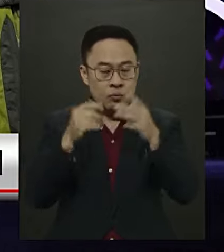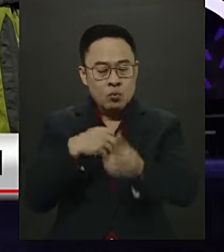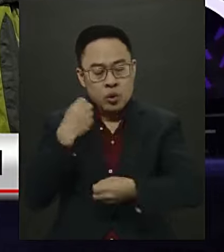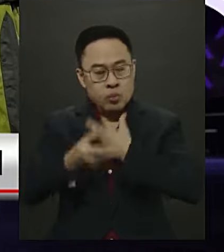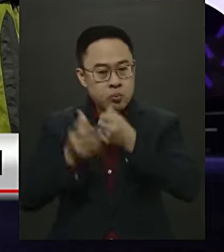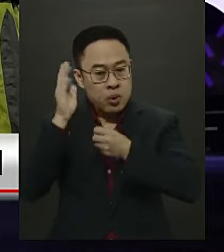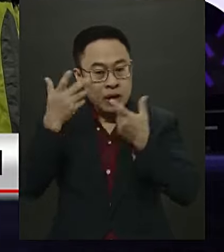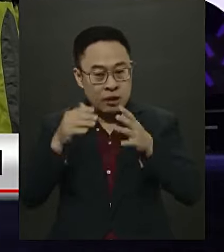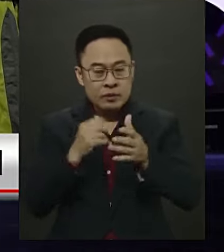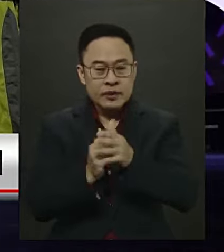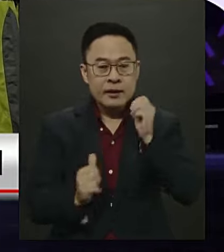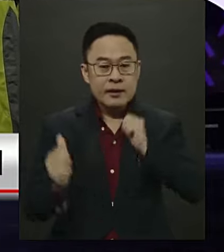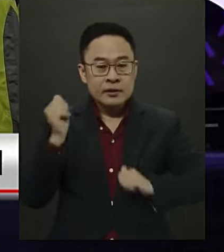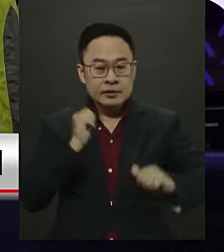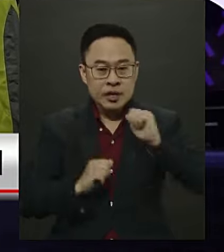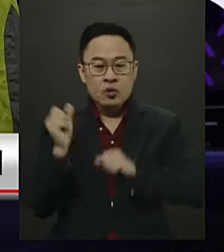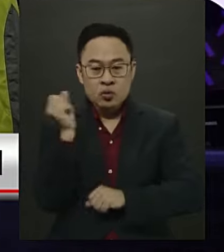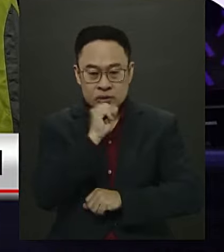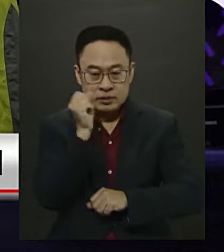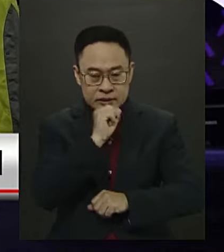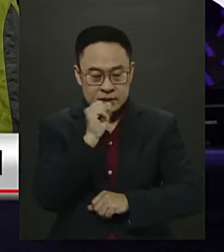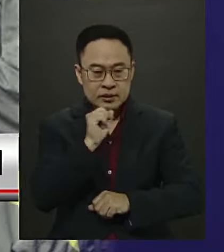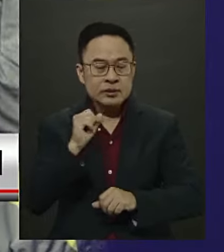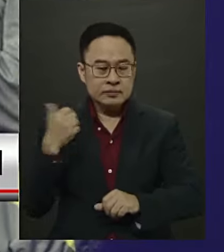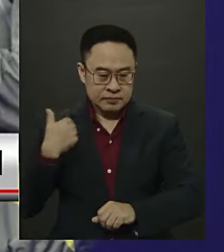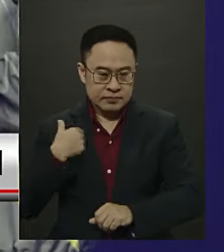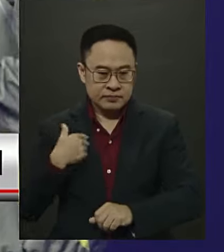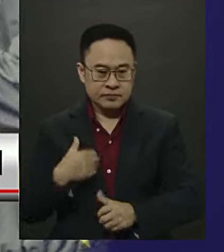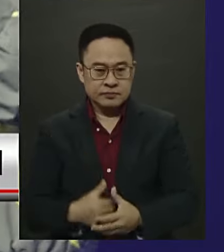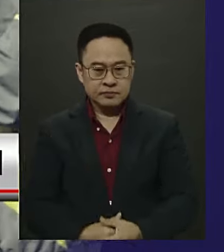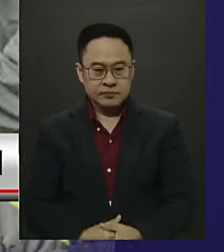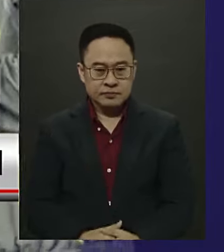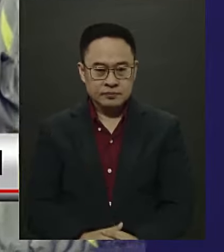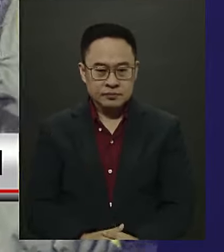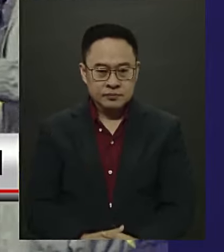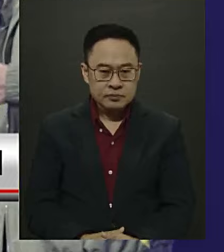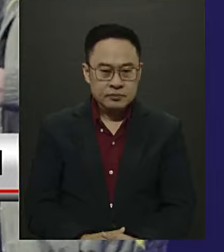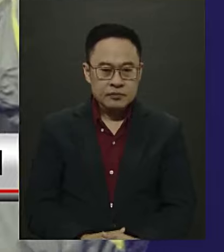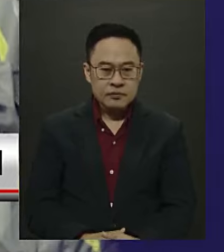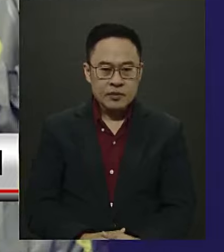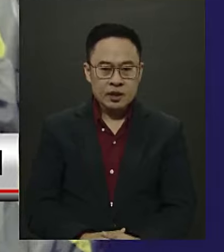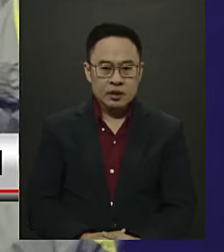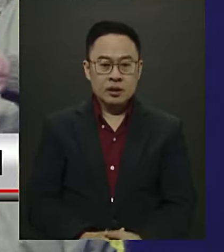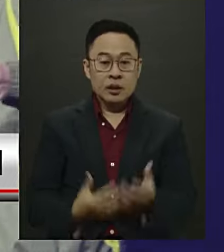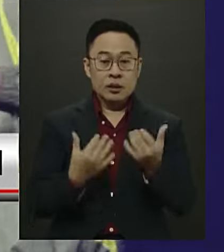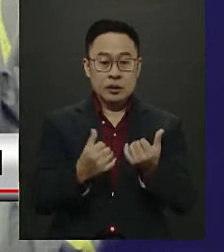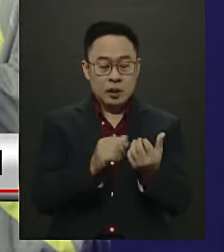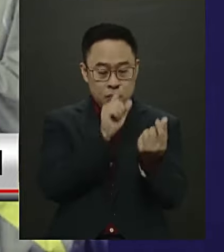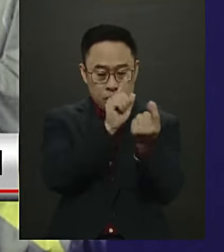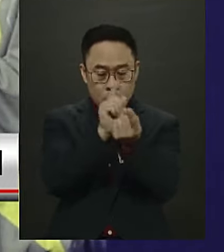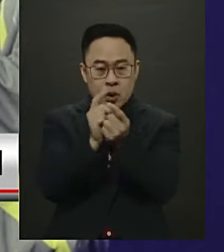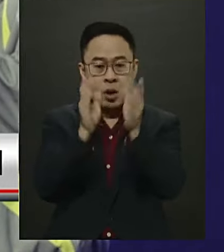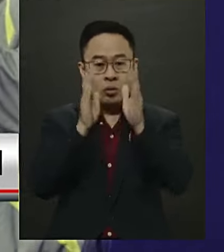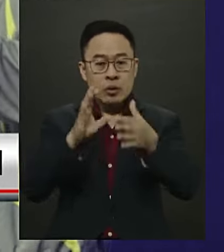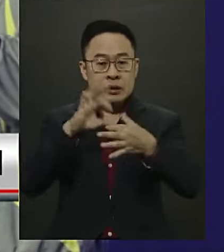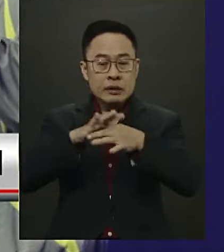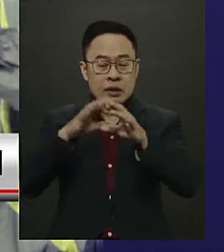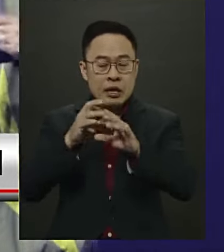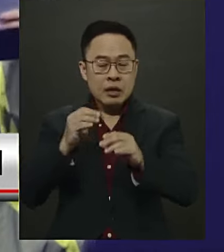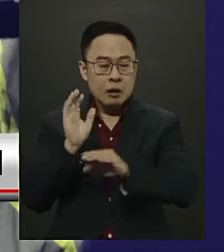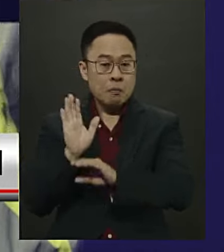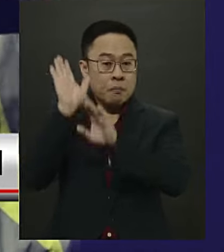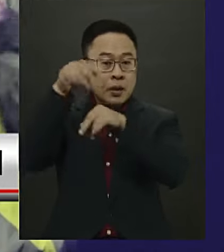Boy Way พี่เวก็ไปด้วยนะคะ แล้วแบบการเจอกับเขาตอนนี้มันก็ไม่ใช่ง่ายนะคุณนะแต่ว่าเนี่ยทุกคนแบ